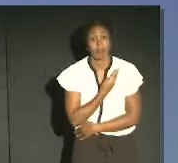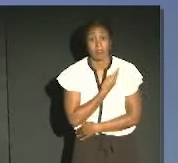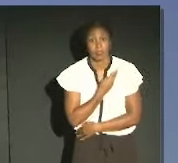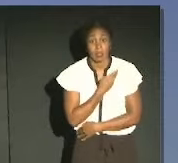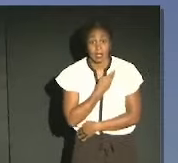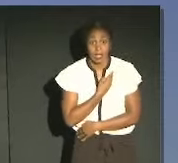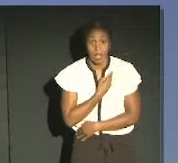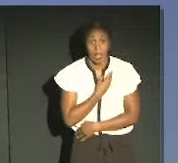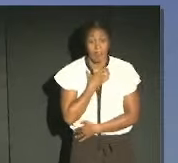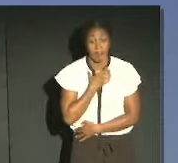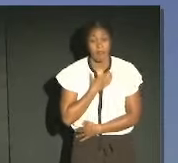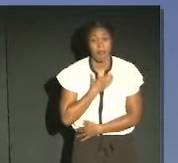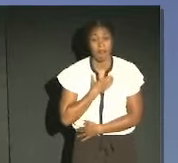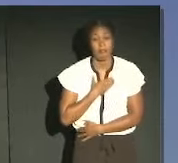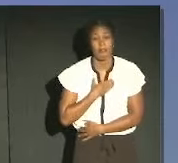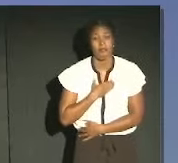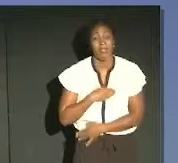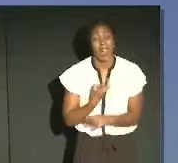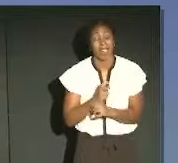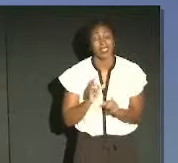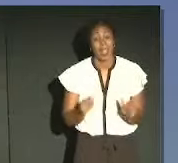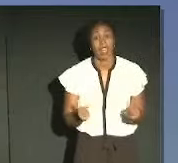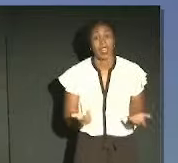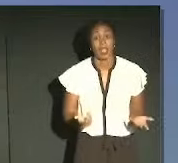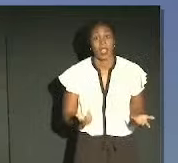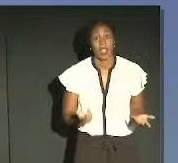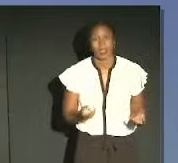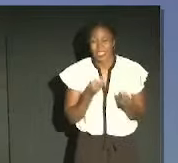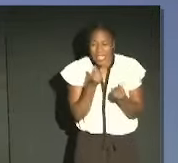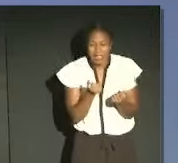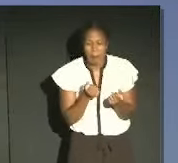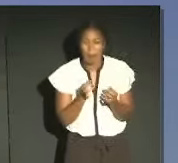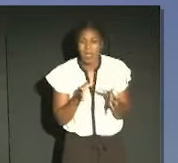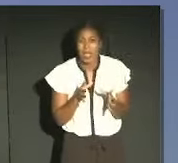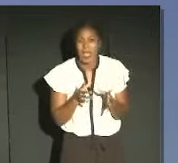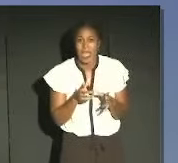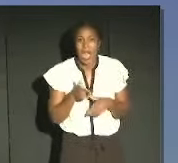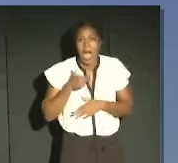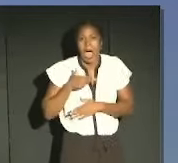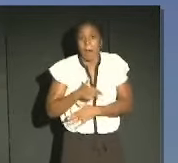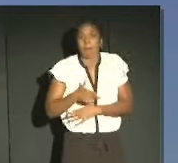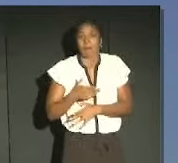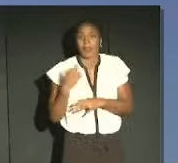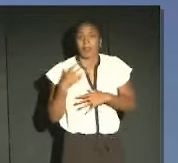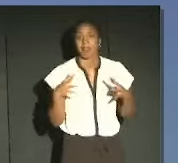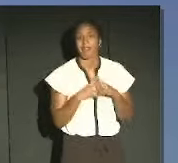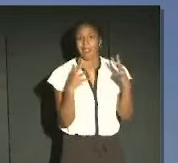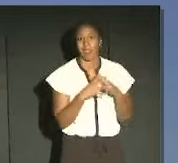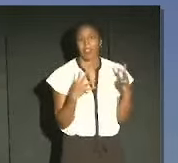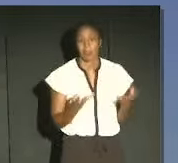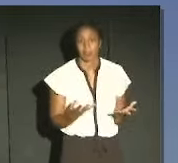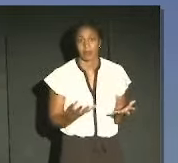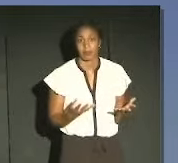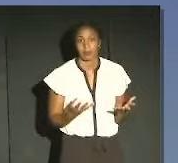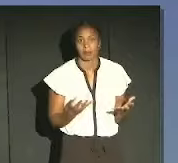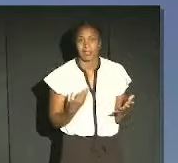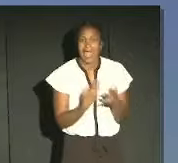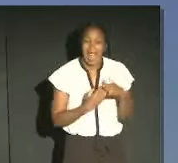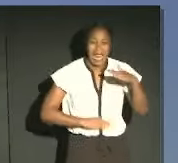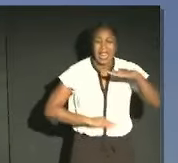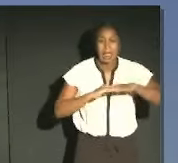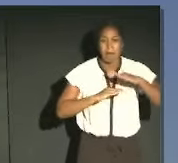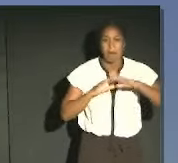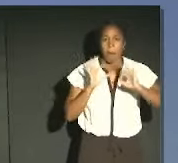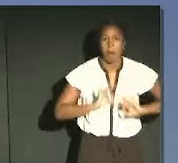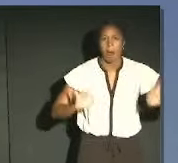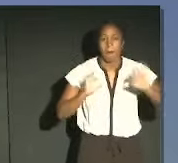sous menace de famine c'est-à-dire qu'il utilise la famine comme une arme de guerre et si vous voulez comprendre le franchissement de seuil dans l'horreur qui a été